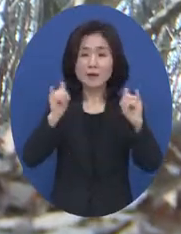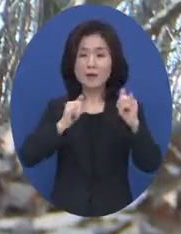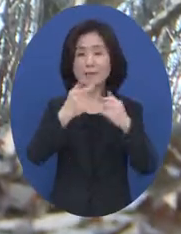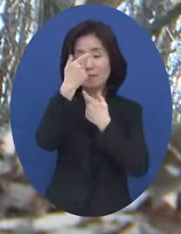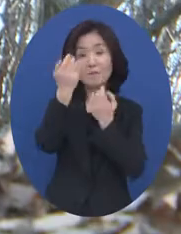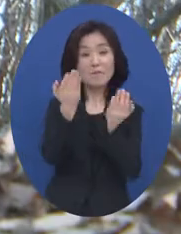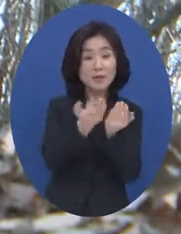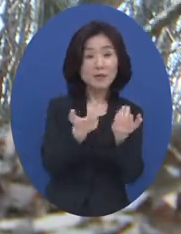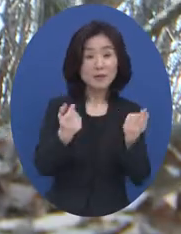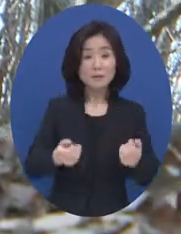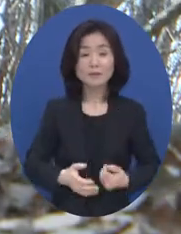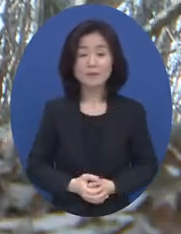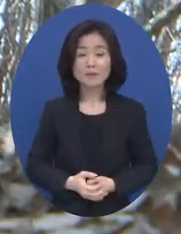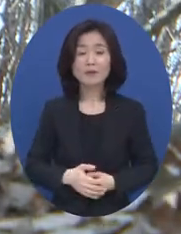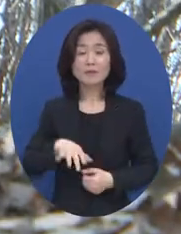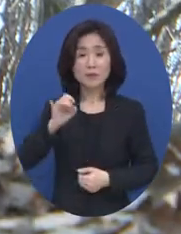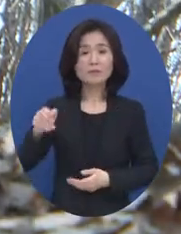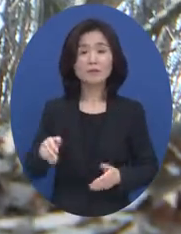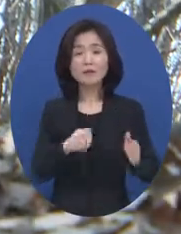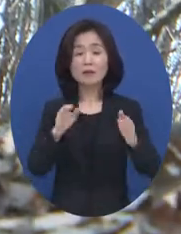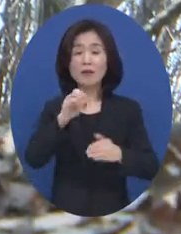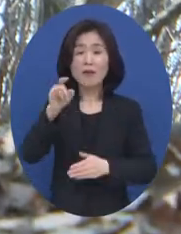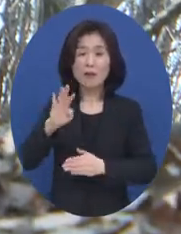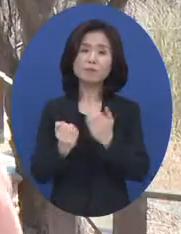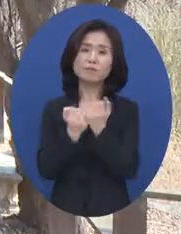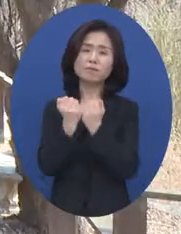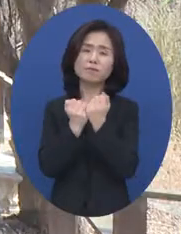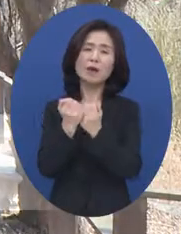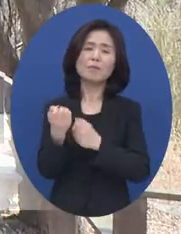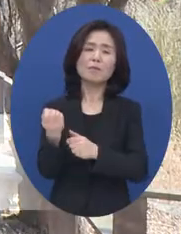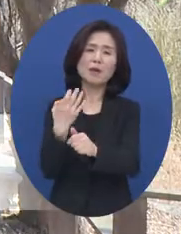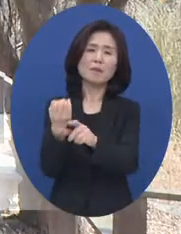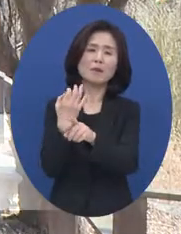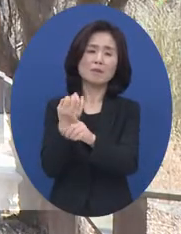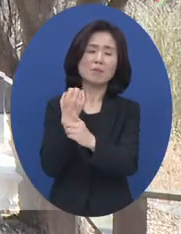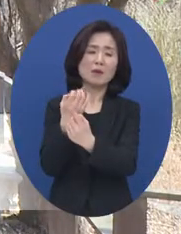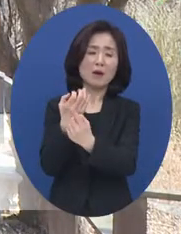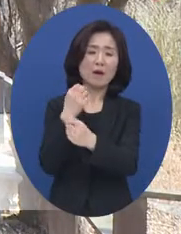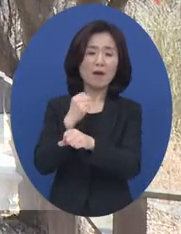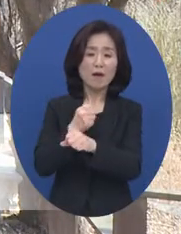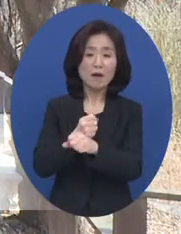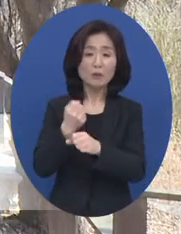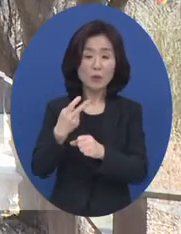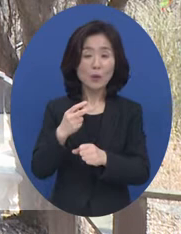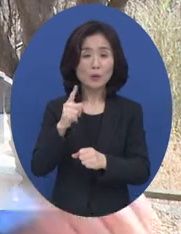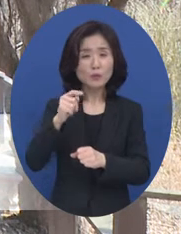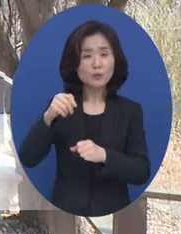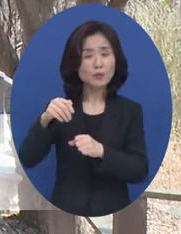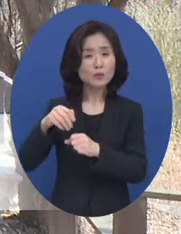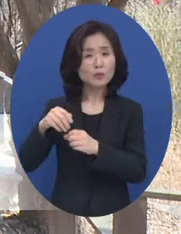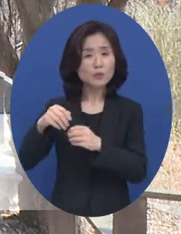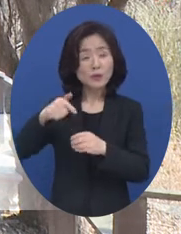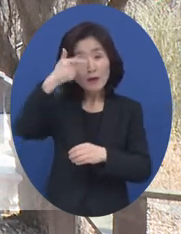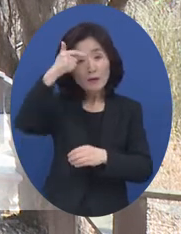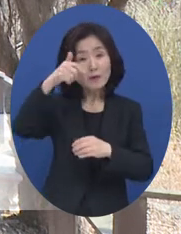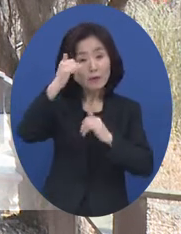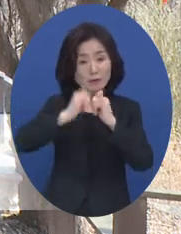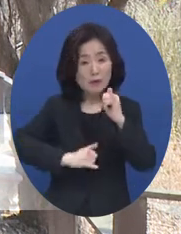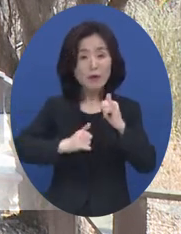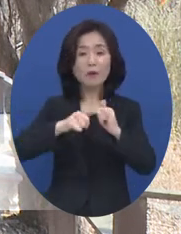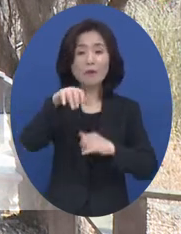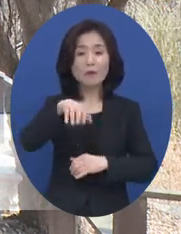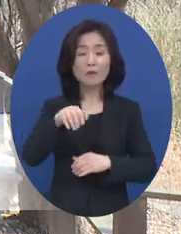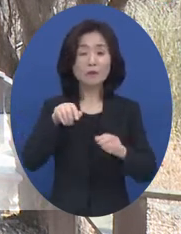여행자에게 제격입니다. 처음 가는 길을 앱이 설명을 해주는 거, 그다음에 어느 유적지에 갔을 때